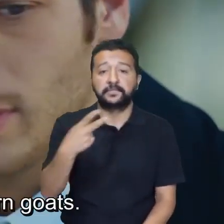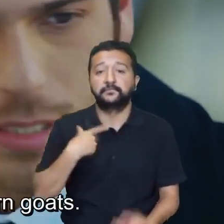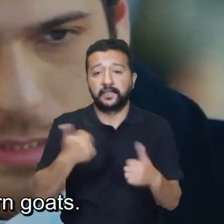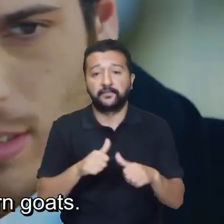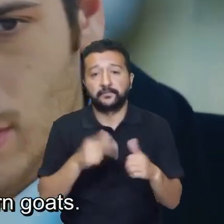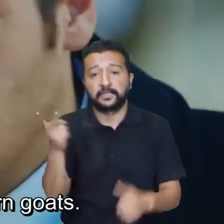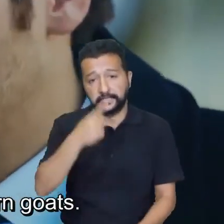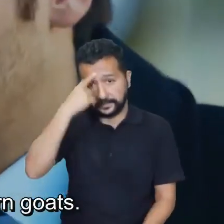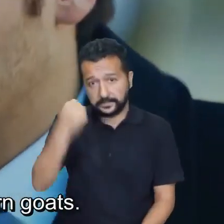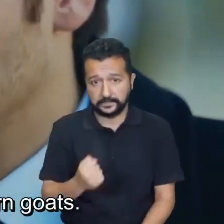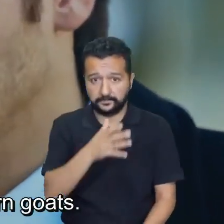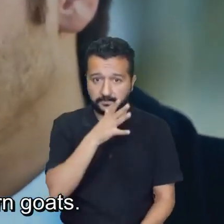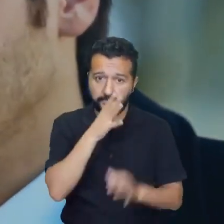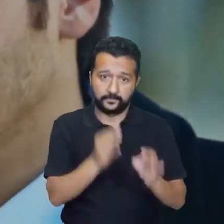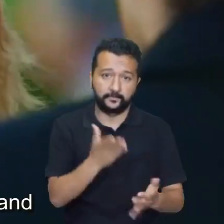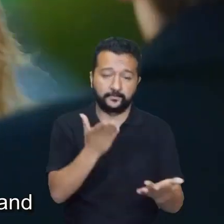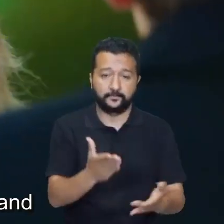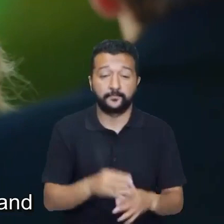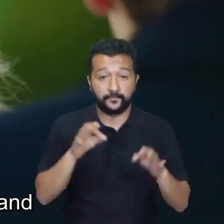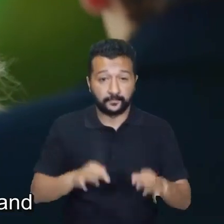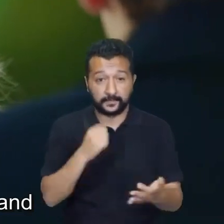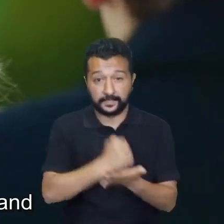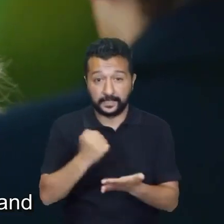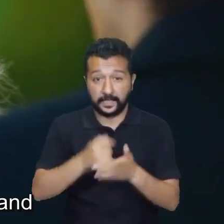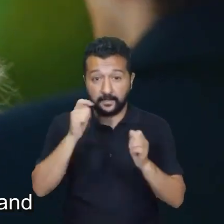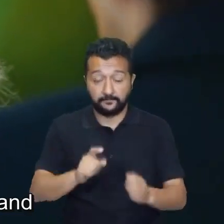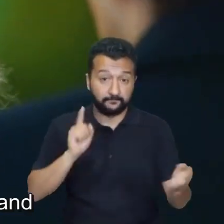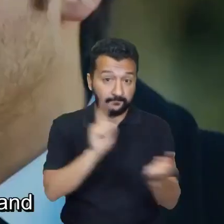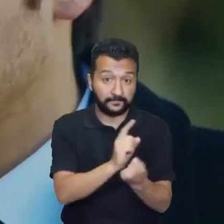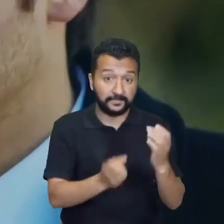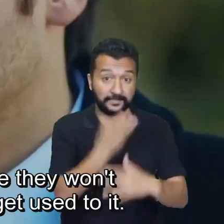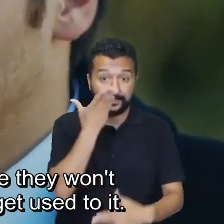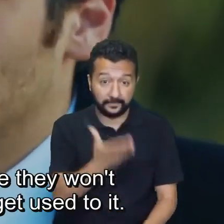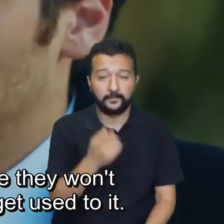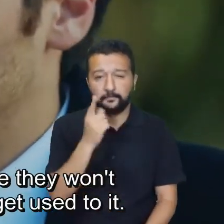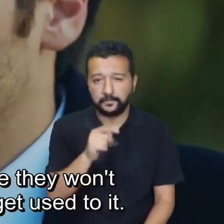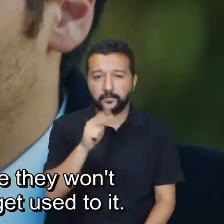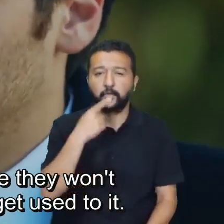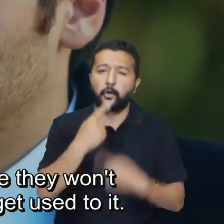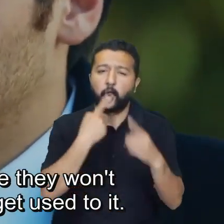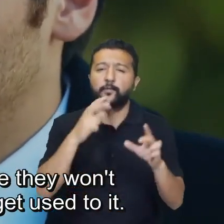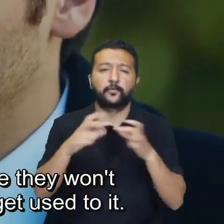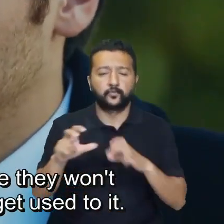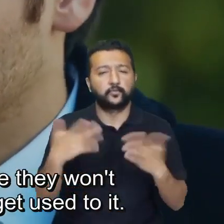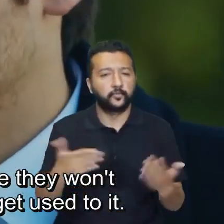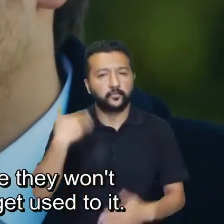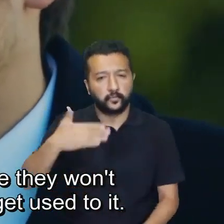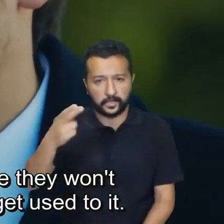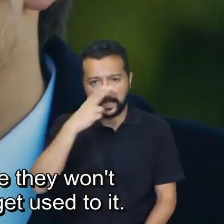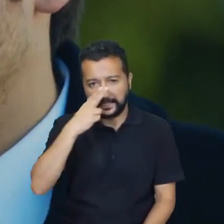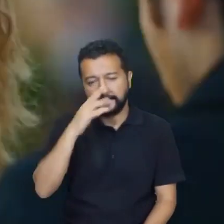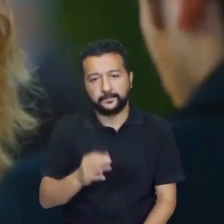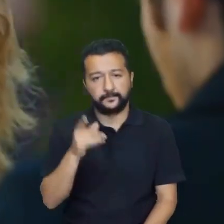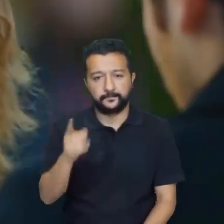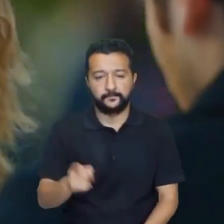evlenmemize. İkisi de inatçı keçi biliyorsun. Ama şu nikah kıyıp karşılarına çıkarsak... Birkaç gün konuşmazlar belki ama sonra